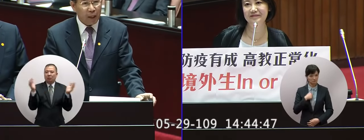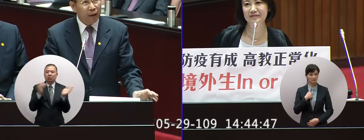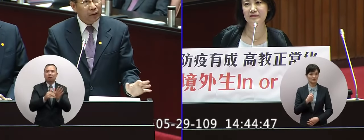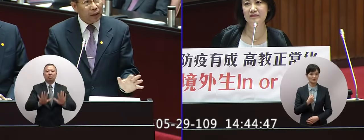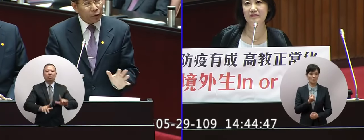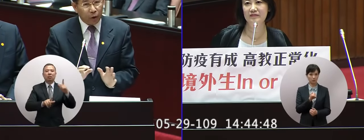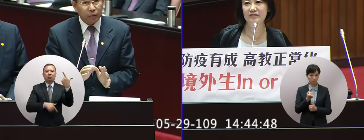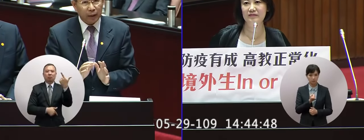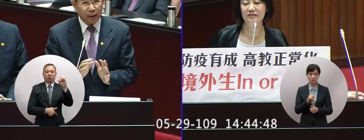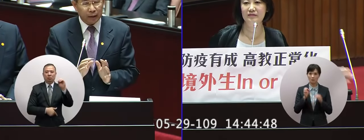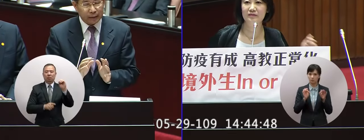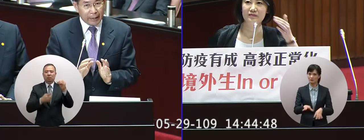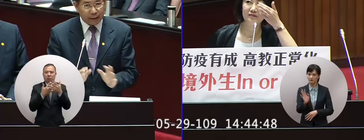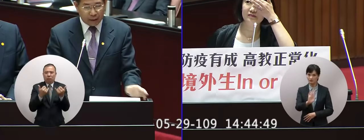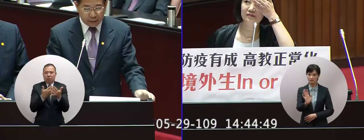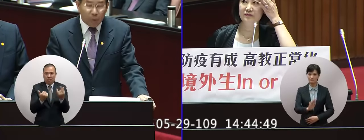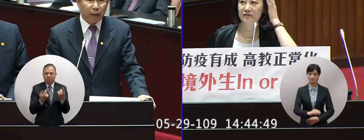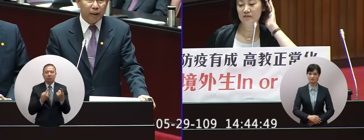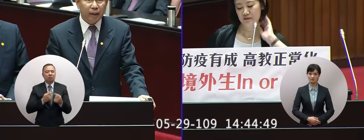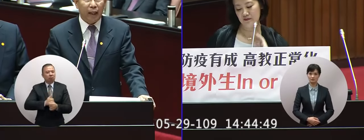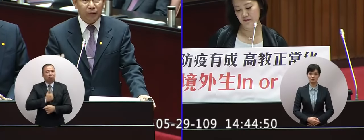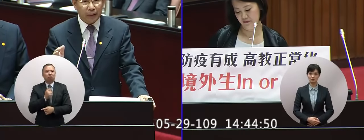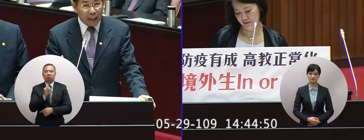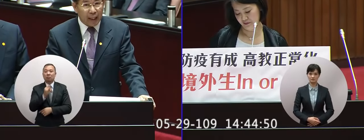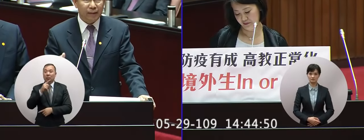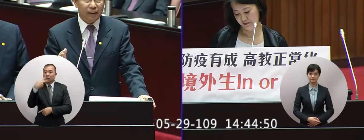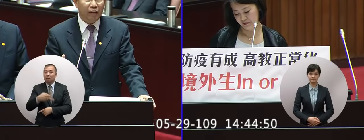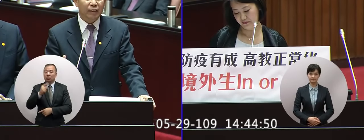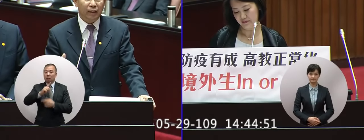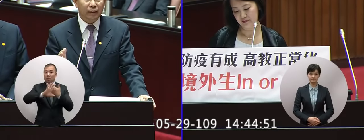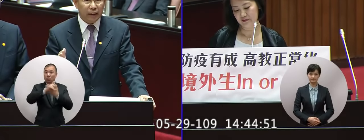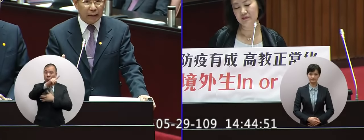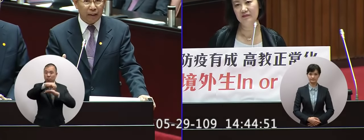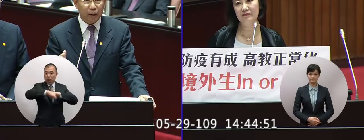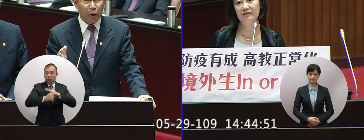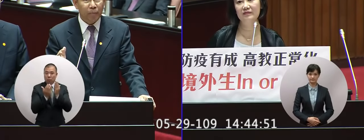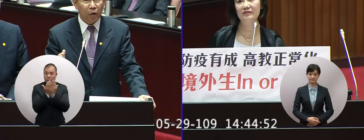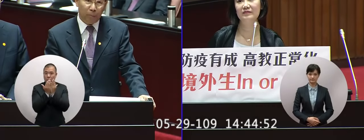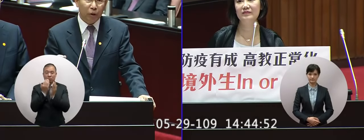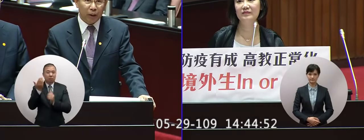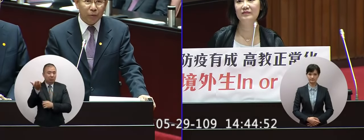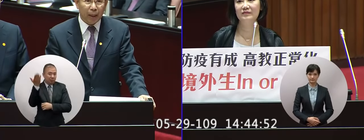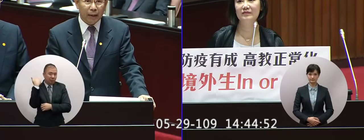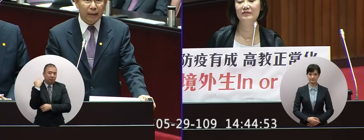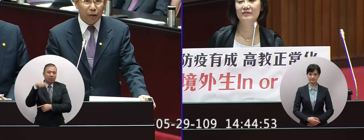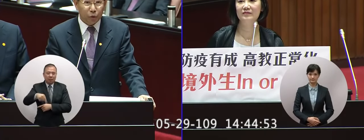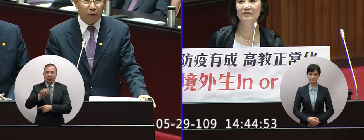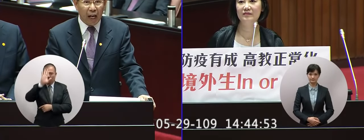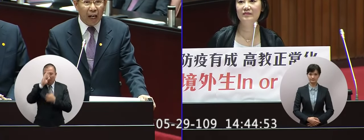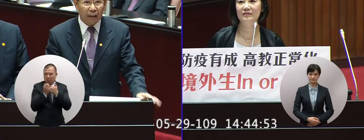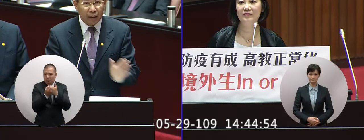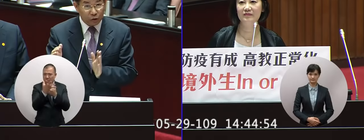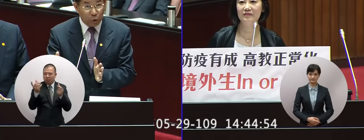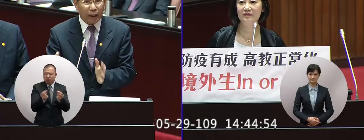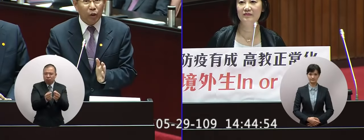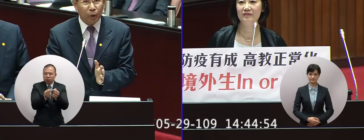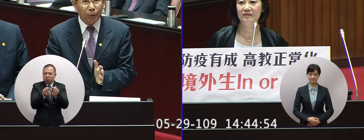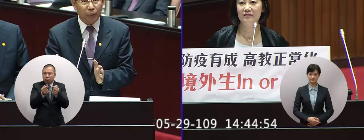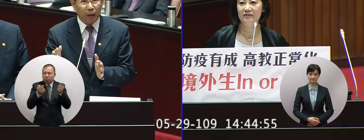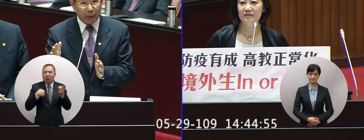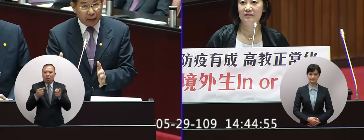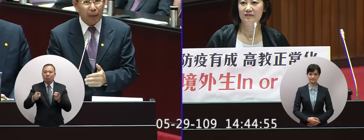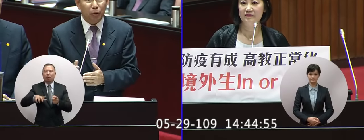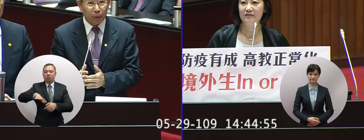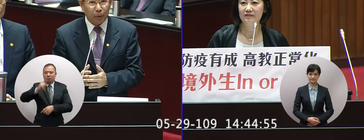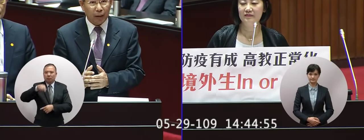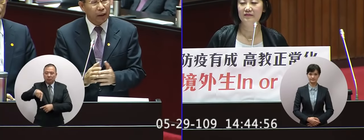进展。那从在整个境外学生啊，从刚开始一发生疫情的时候，我们就提出安心就学方案作为一个过